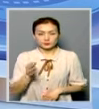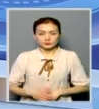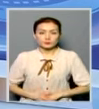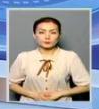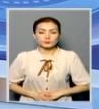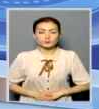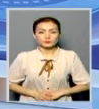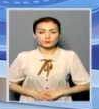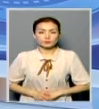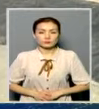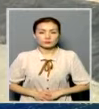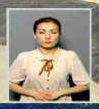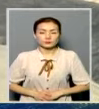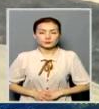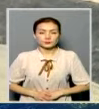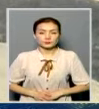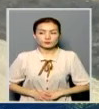работе.